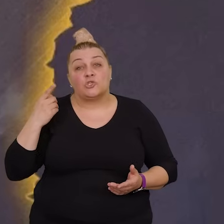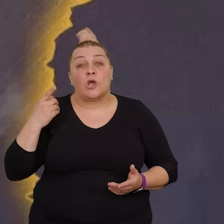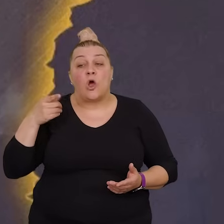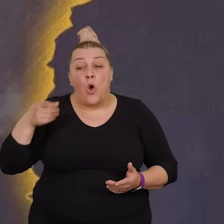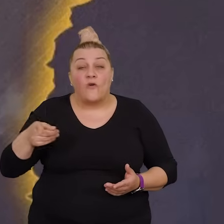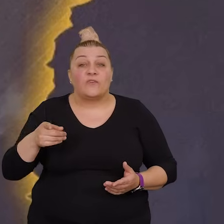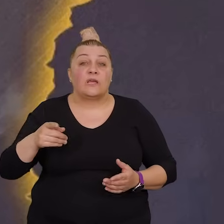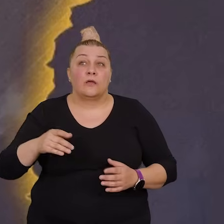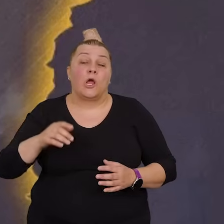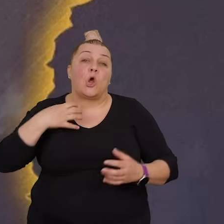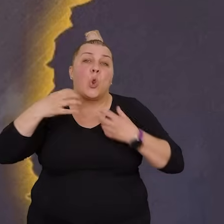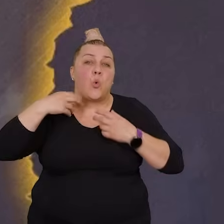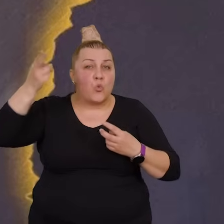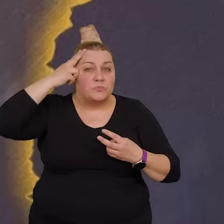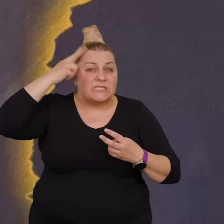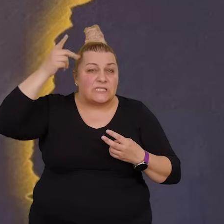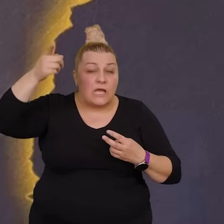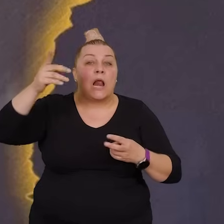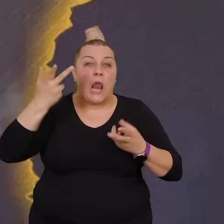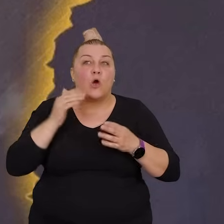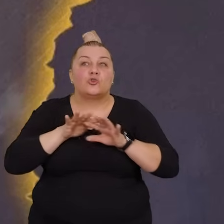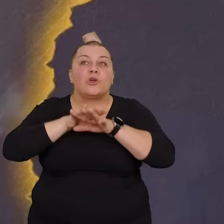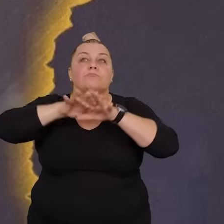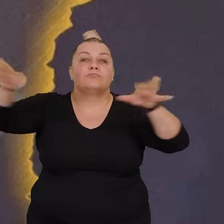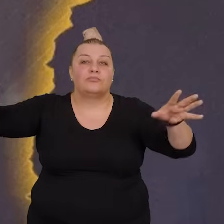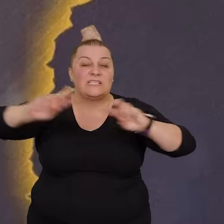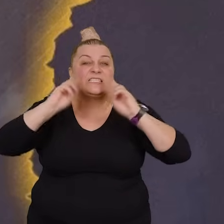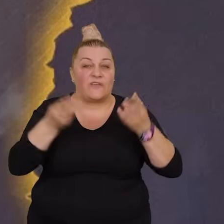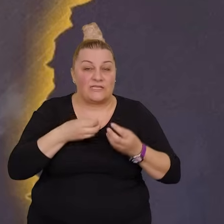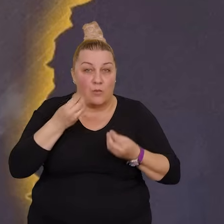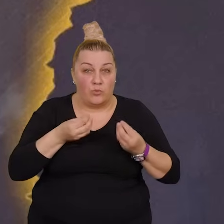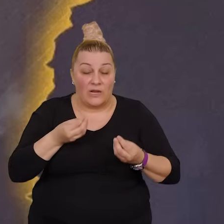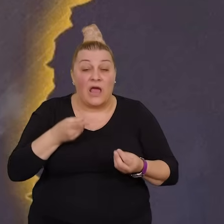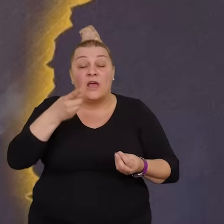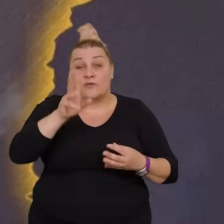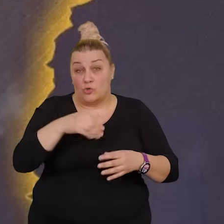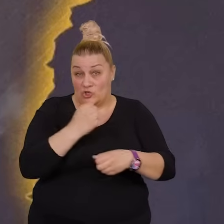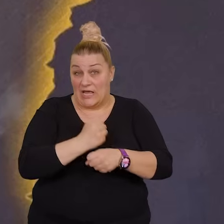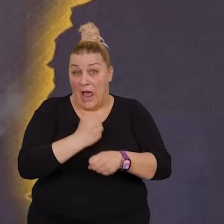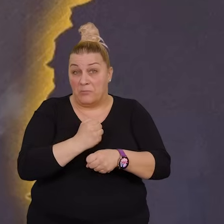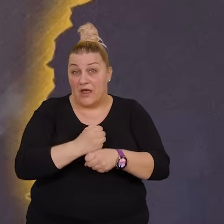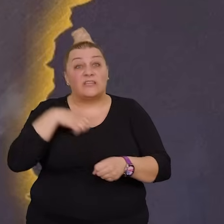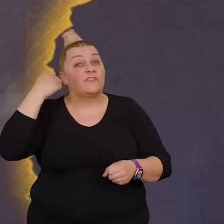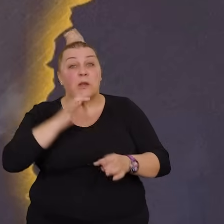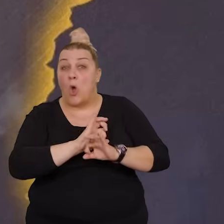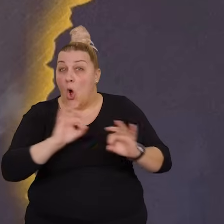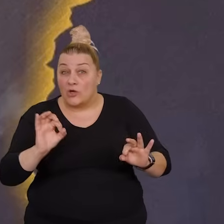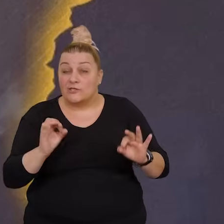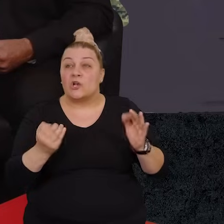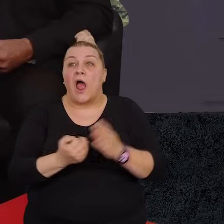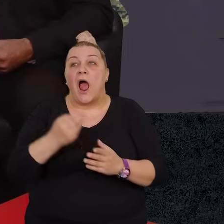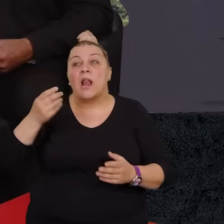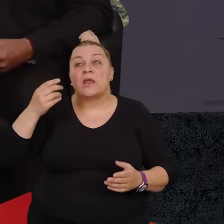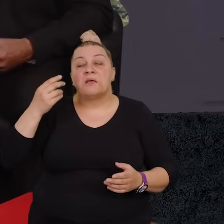ovi veliki glumci, preko njih ćemo doći do svjetske publike. Jer, realno govoreći, vi možete napraviti genijalan film, ali ako vi nemate glumce sa imenom i